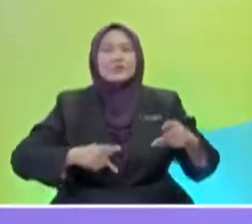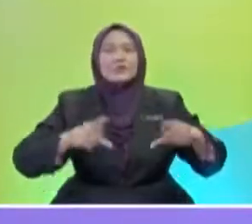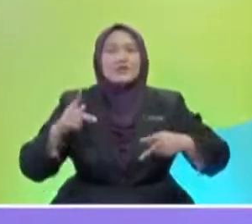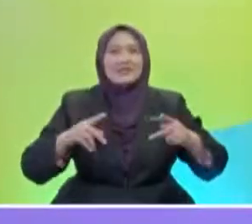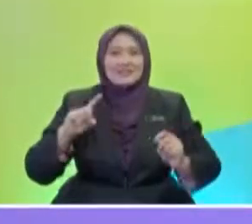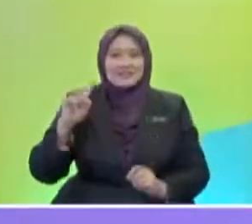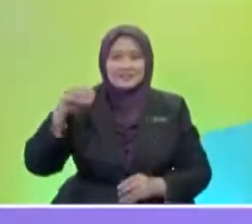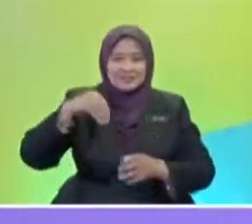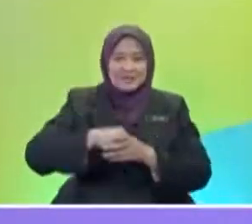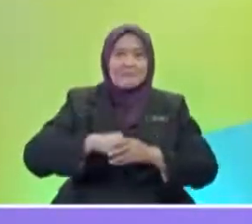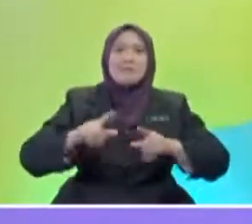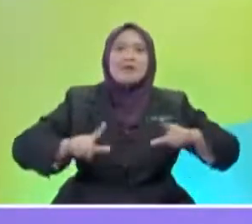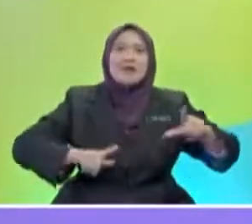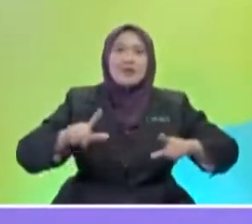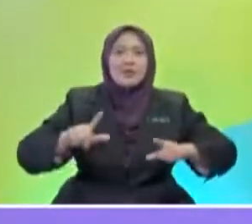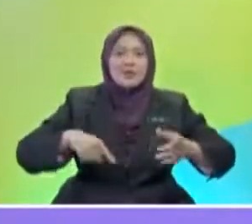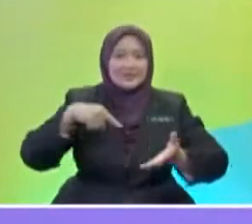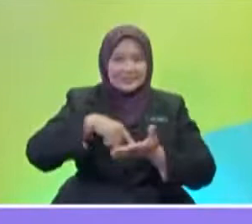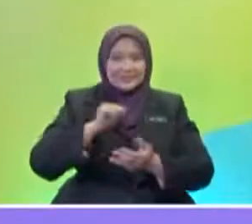ke penutupnya